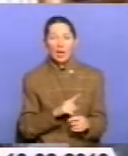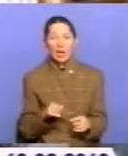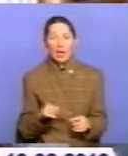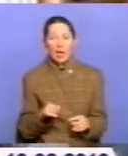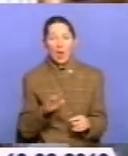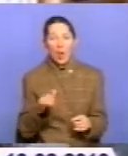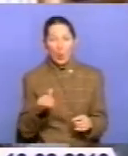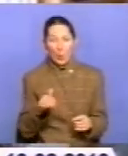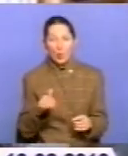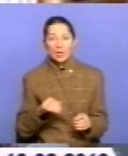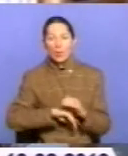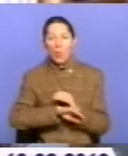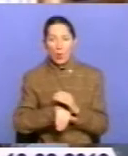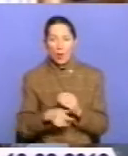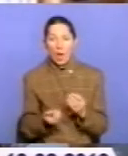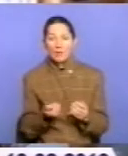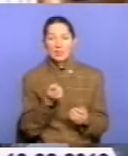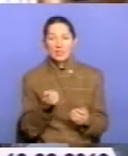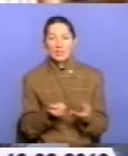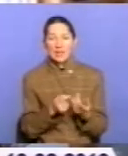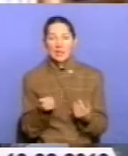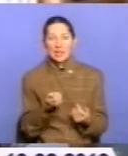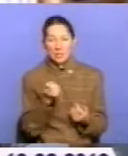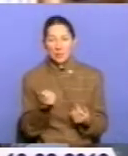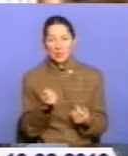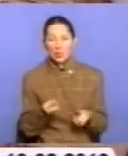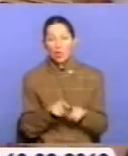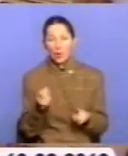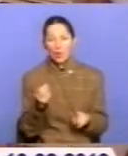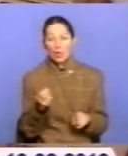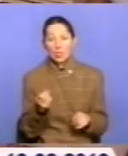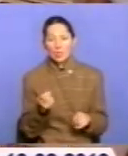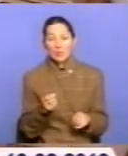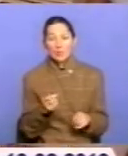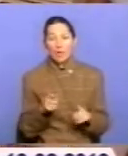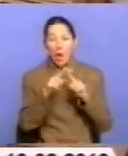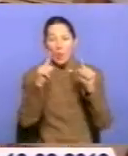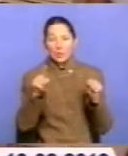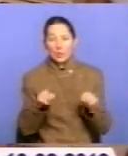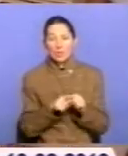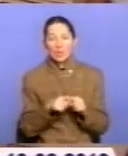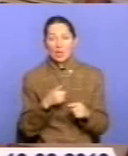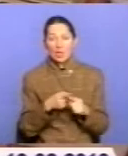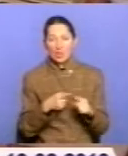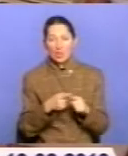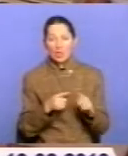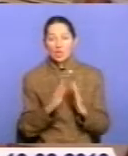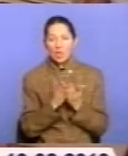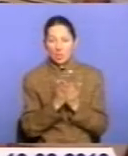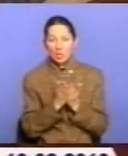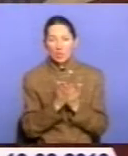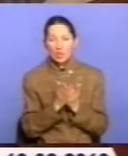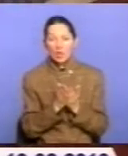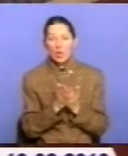перед спокусою поцупити декілька дрібничок та дріб'язок із церковної крамниці. Декілька образків, кухонний ніж, книжка на релігійну